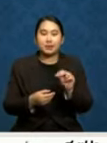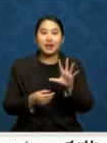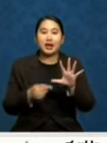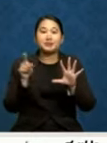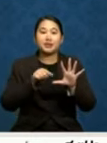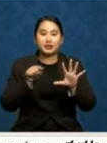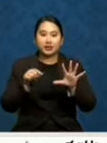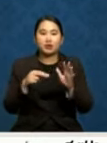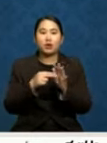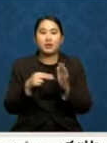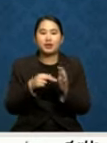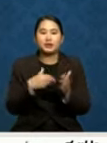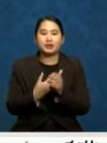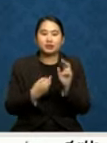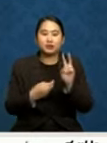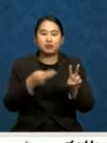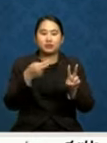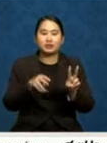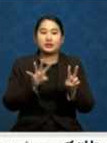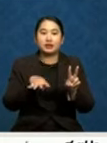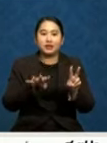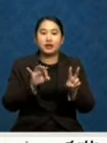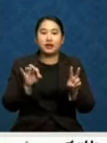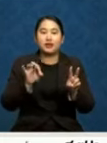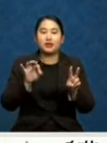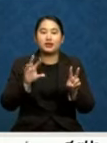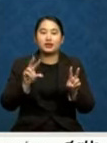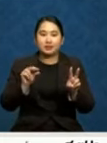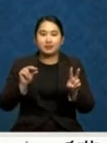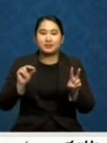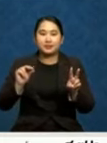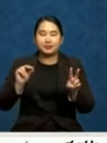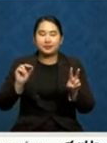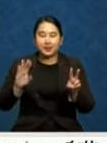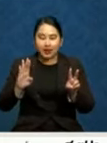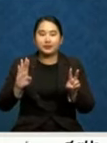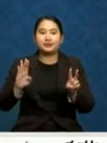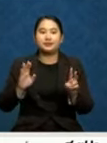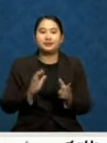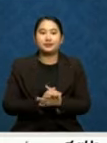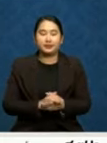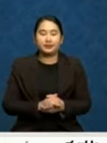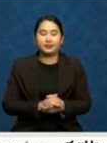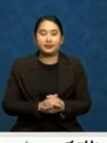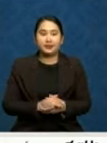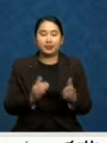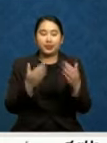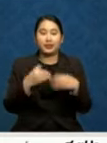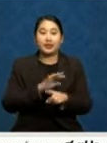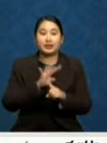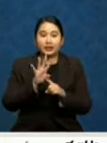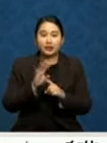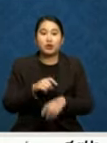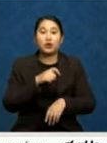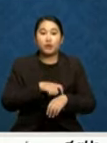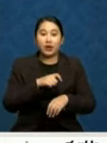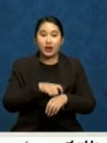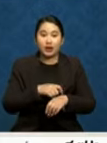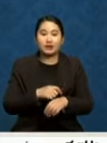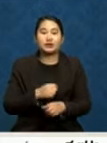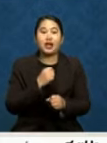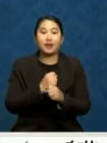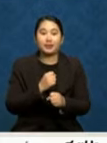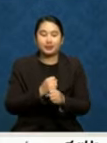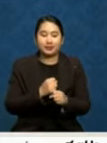ายก็คือ24,930บาท50สตางค์นะครับในส่วนที่4มีเวลาสำหรับคำนวณเงิน